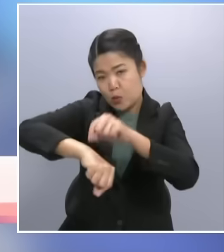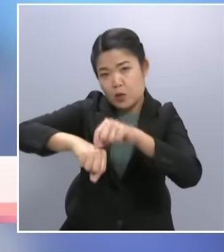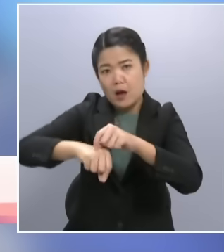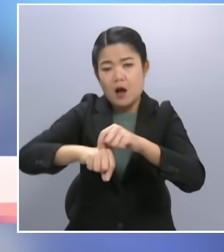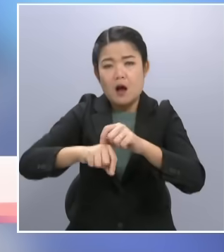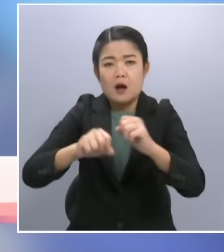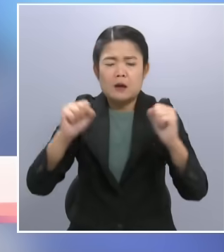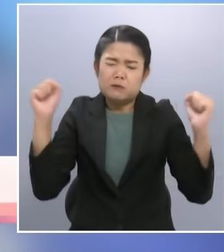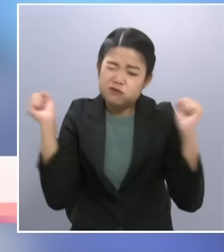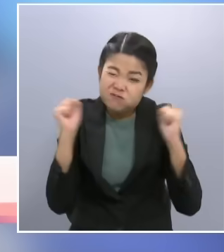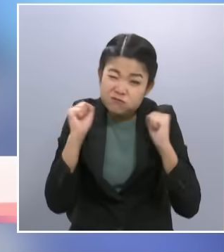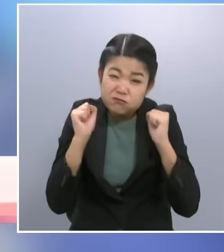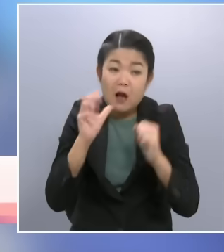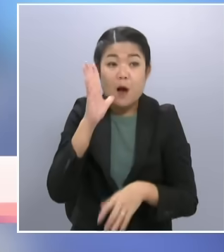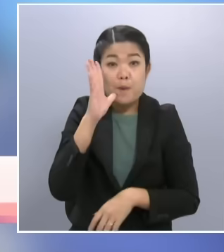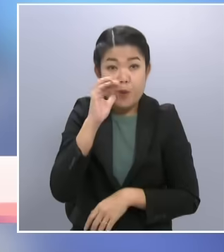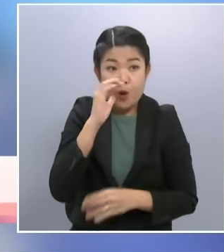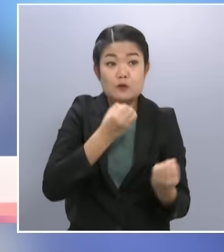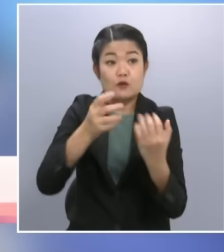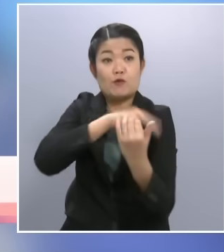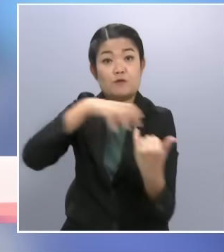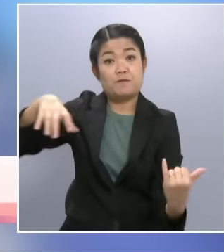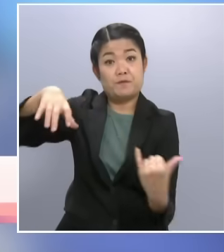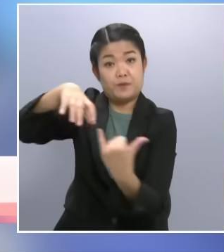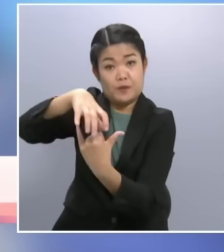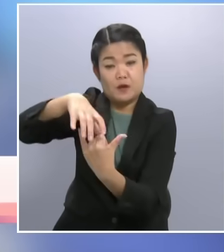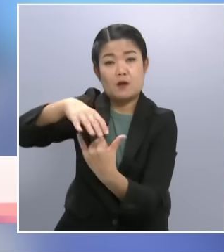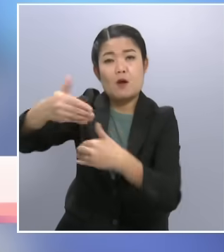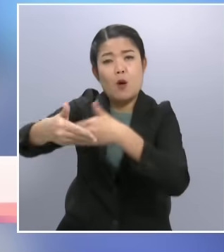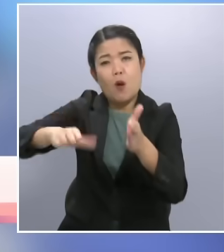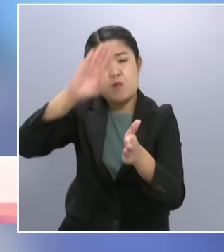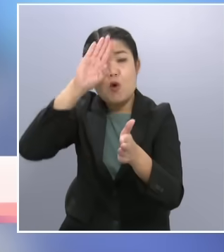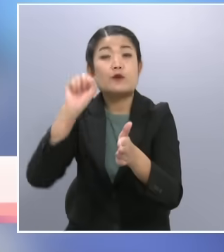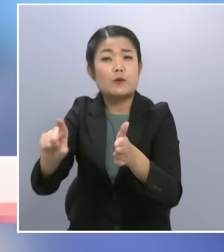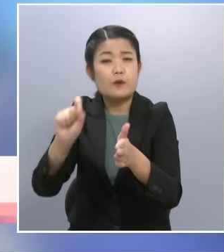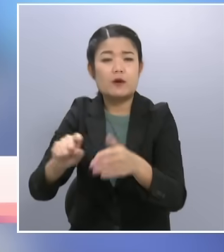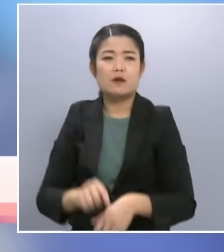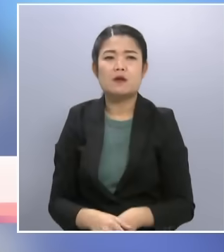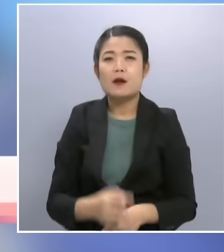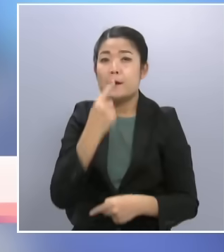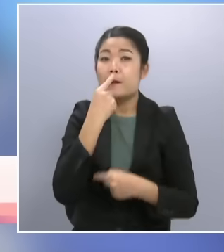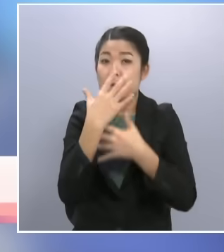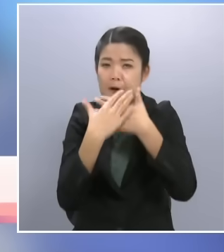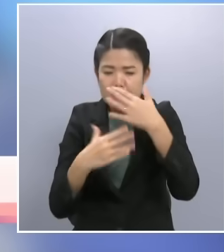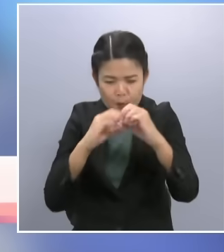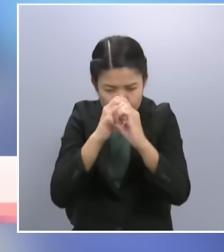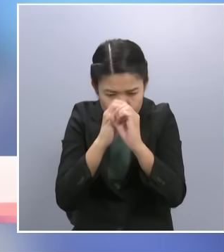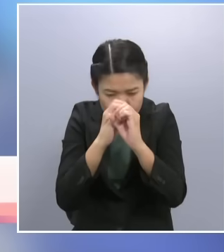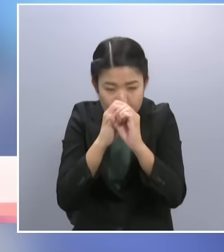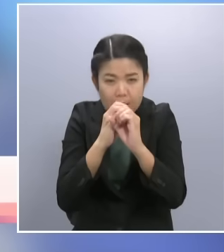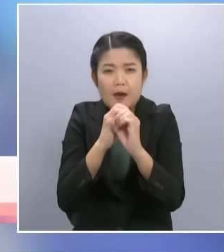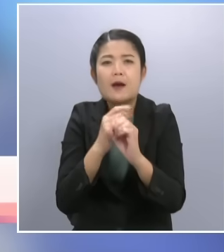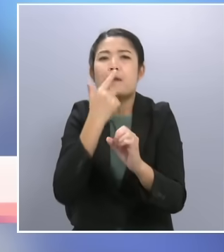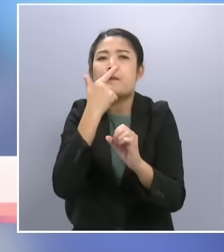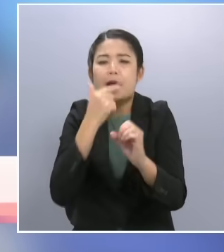สั่นคุณพ่อนำตัวเธอส่งโรงพยาบาลเข้าห้องฉุกเฉินนะคะคุณหมอได้มีการเจาะเลือดพบว่าเกล็ดเลือดของเธอต่ำ